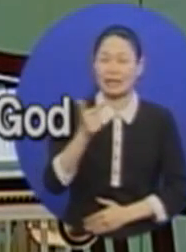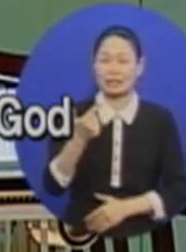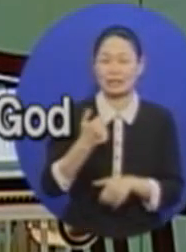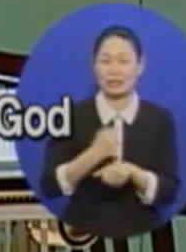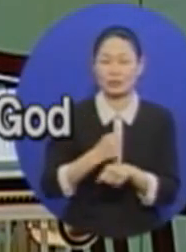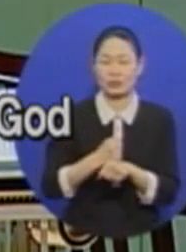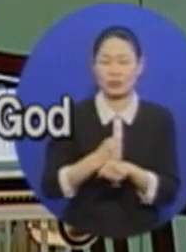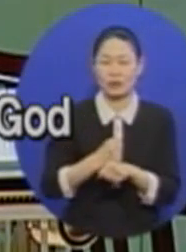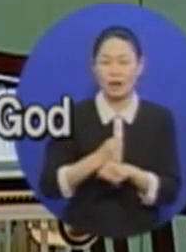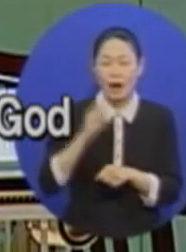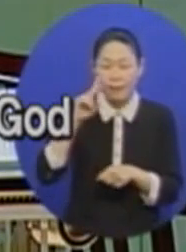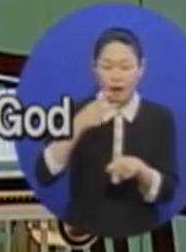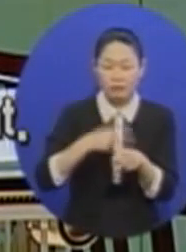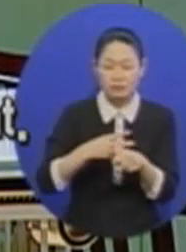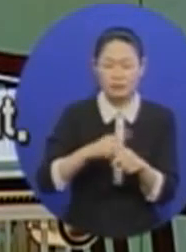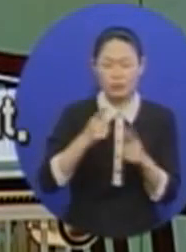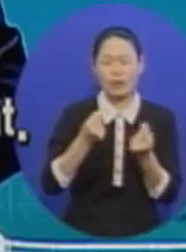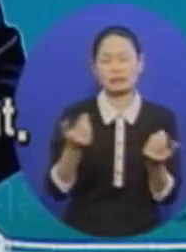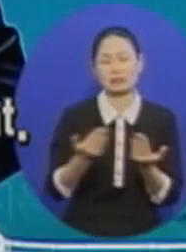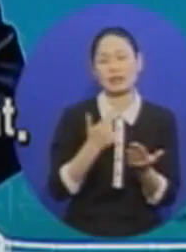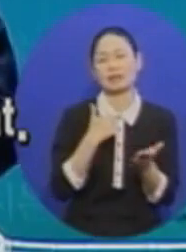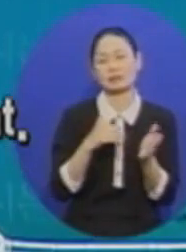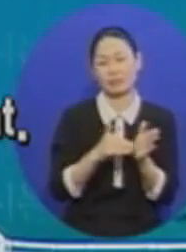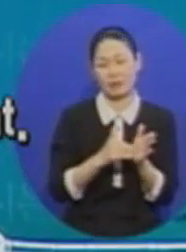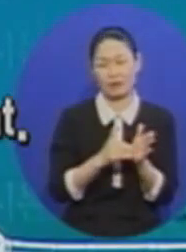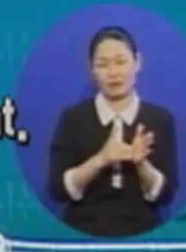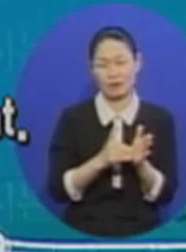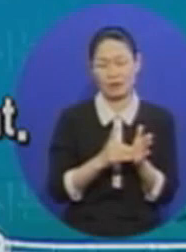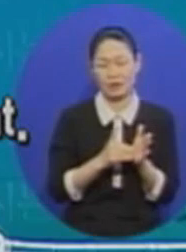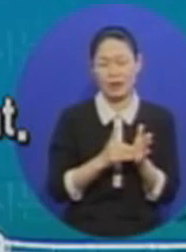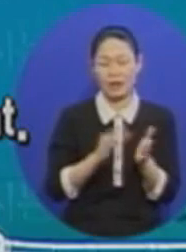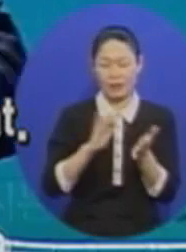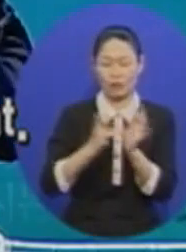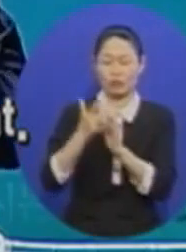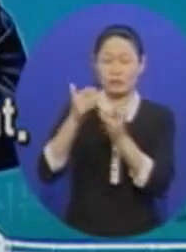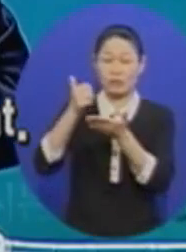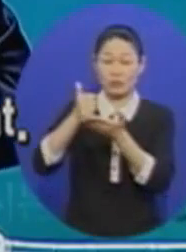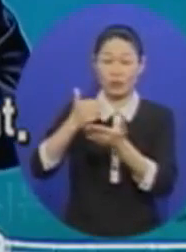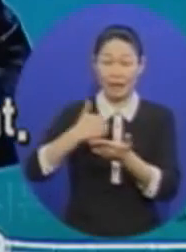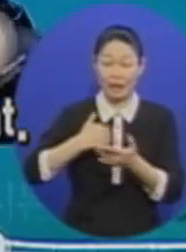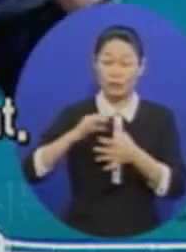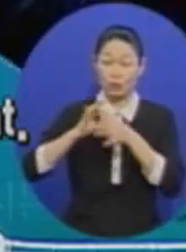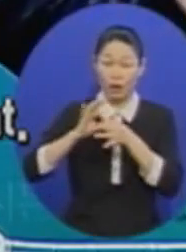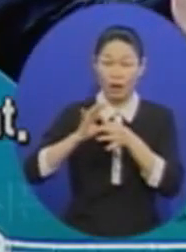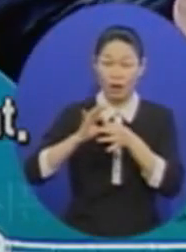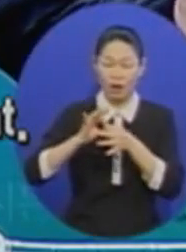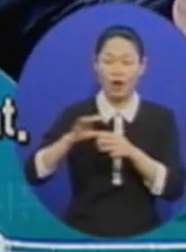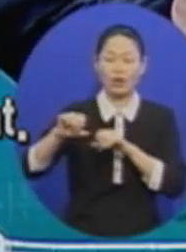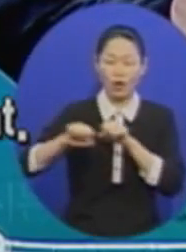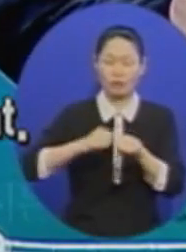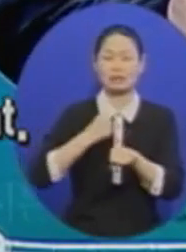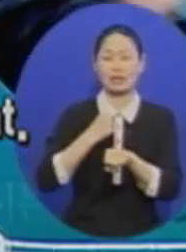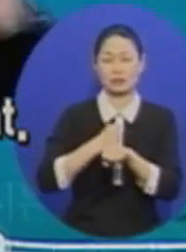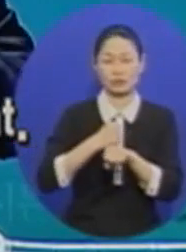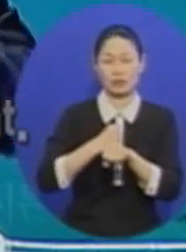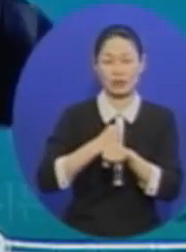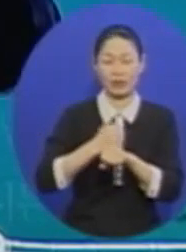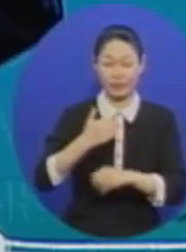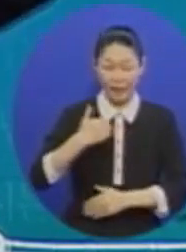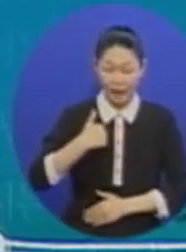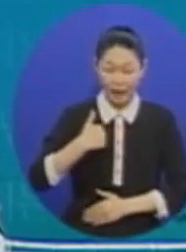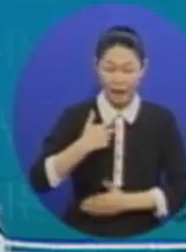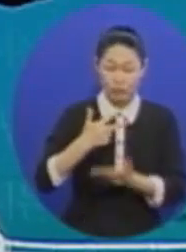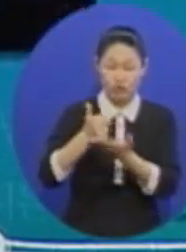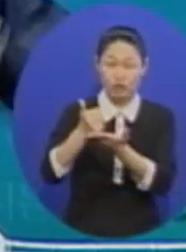사도 바울은 정말 그렇게 사역을 했어요 예수님께서 나를 통하여 역사하시고 내가